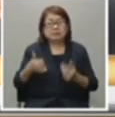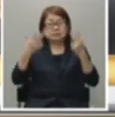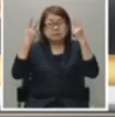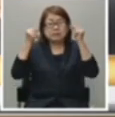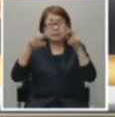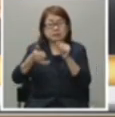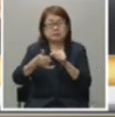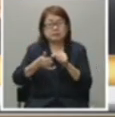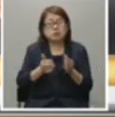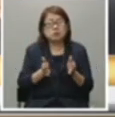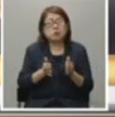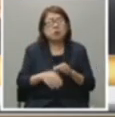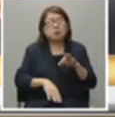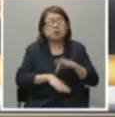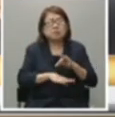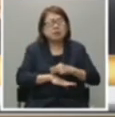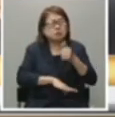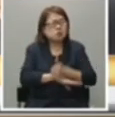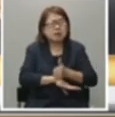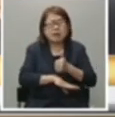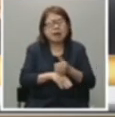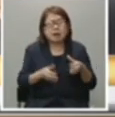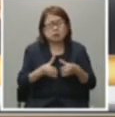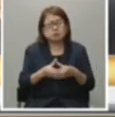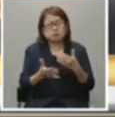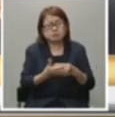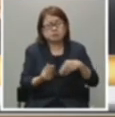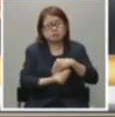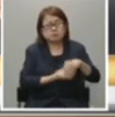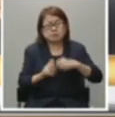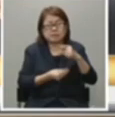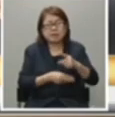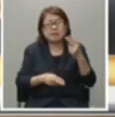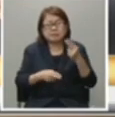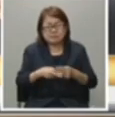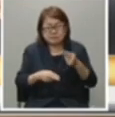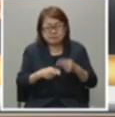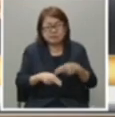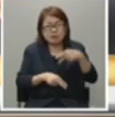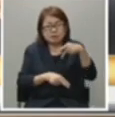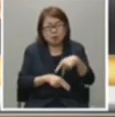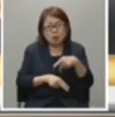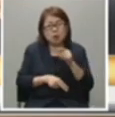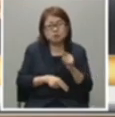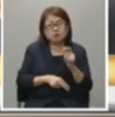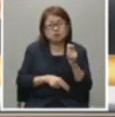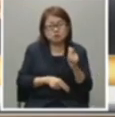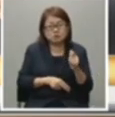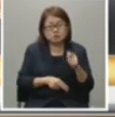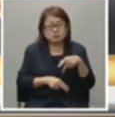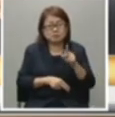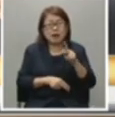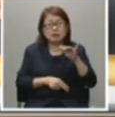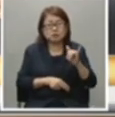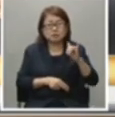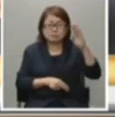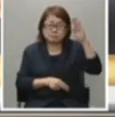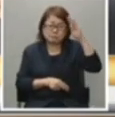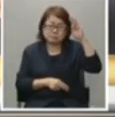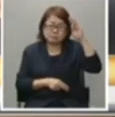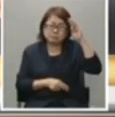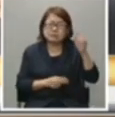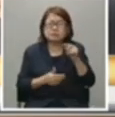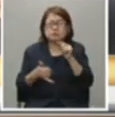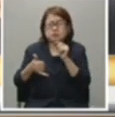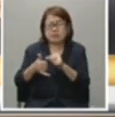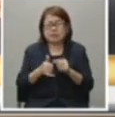นตรีและหัวหน้าทีมเศรษฐกิจของประเทศไทยที่ชื่อพลเอกประยุทธ์จันทร์โอชามีแนวคิด